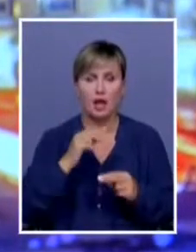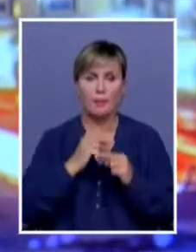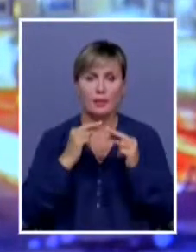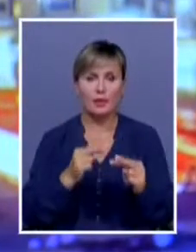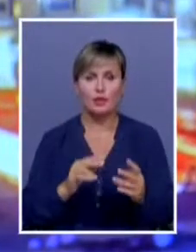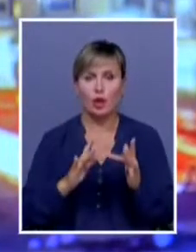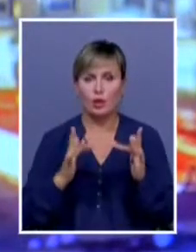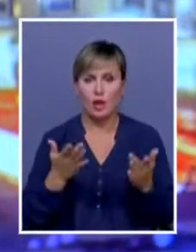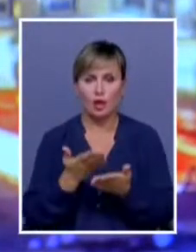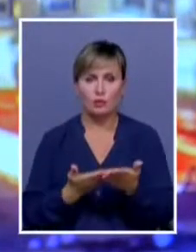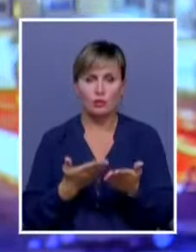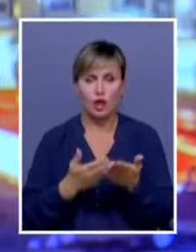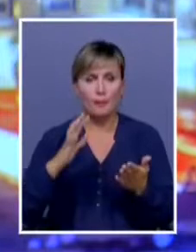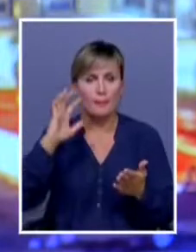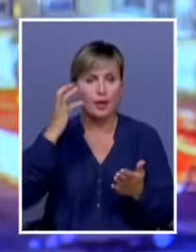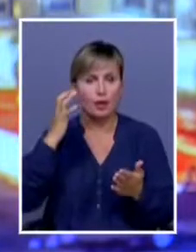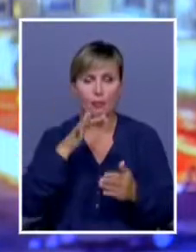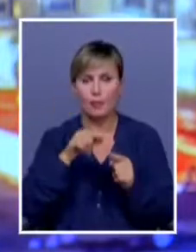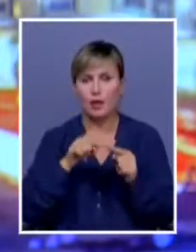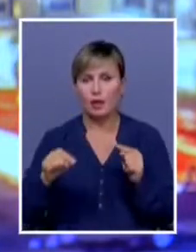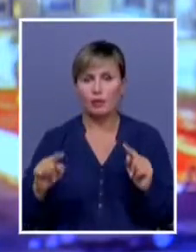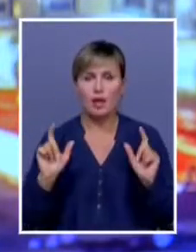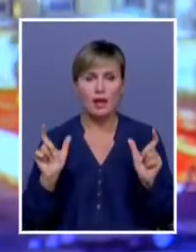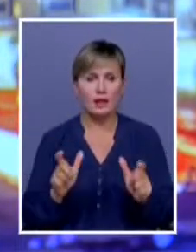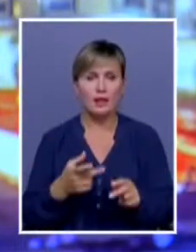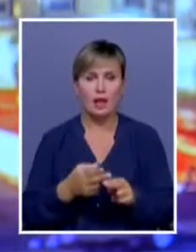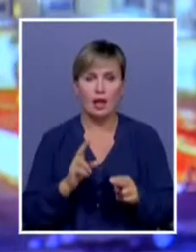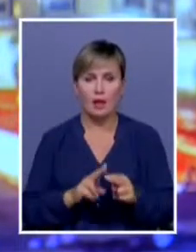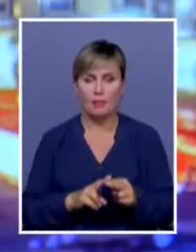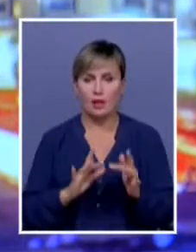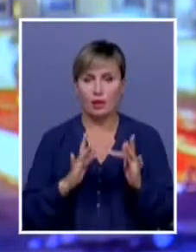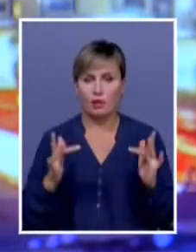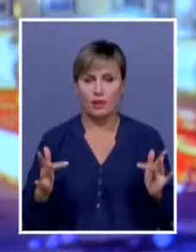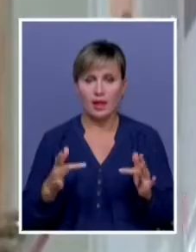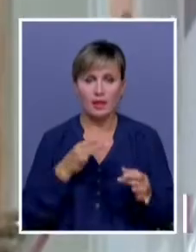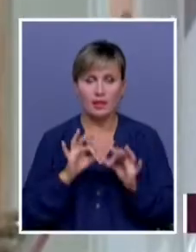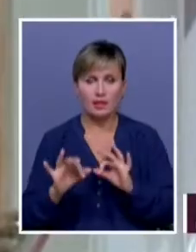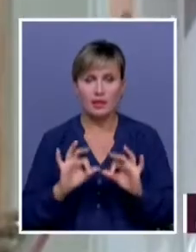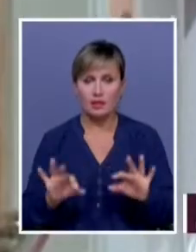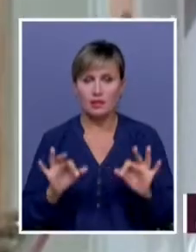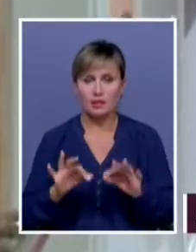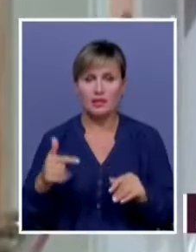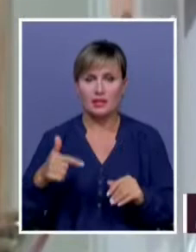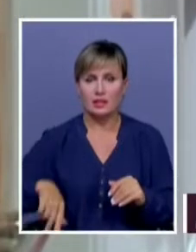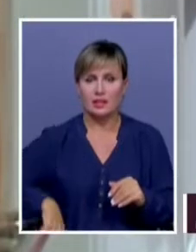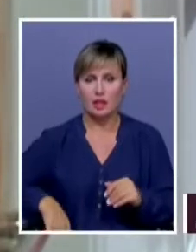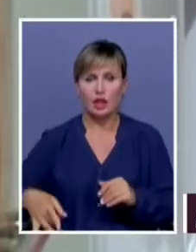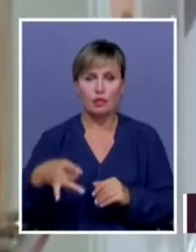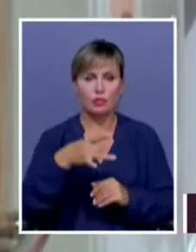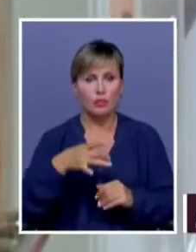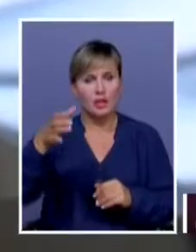за онлайн-консультацией к психологам в период карантина. Об этом в ходе онлайн-интервью рассказал генеральный директор